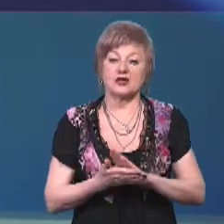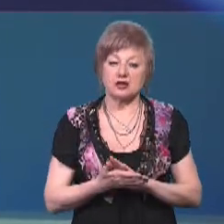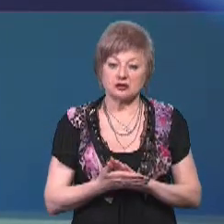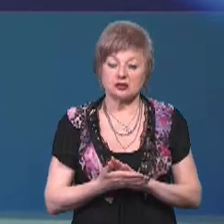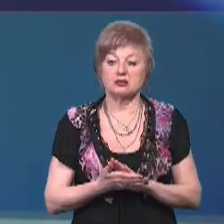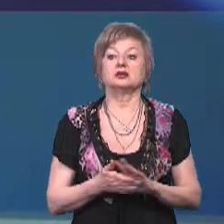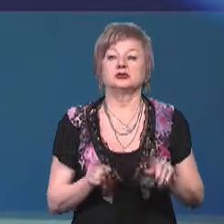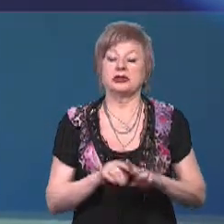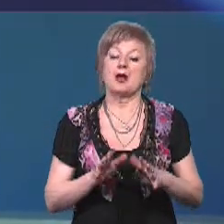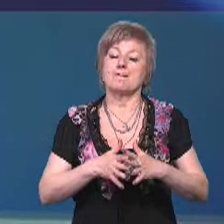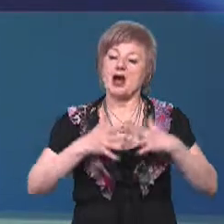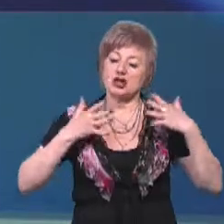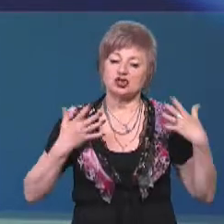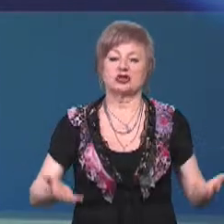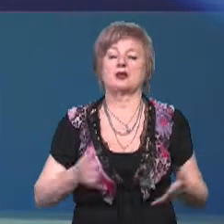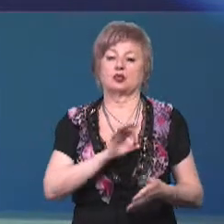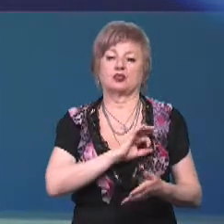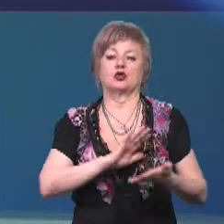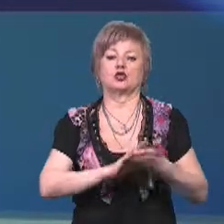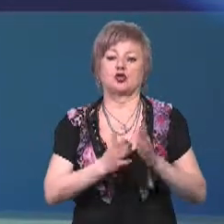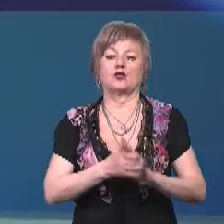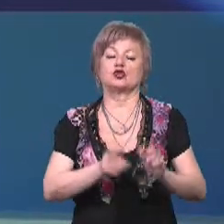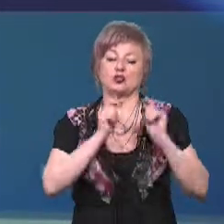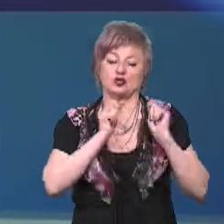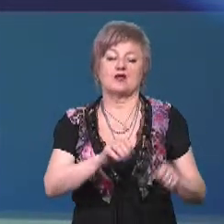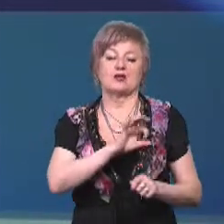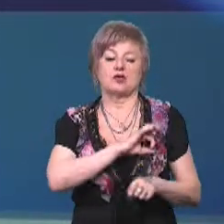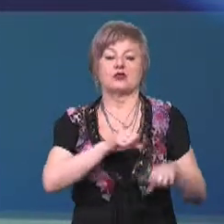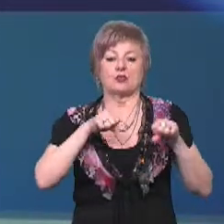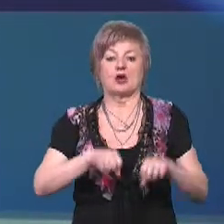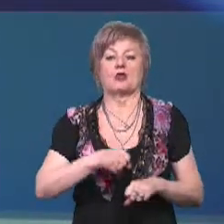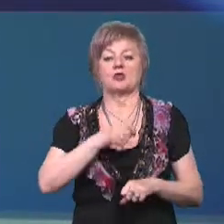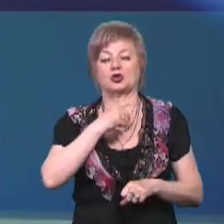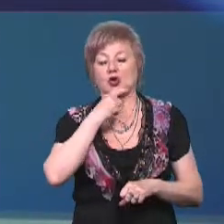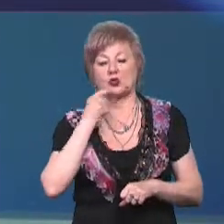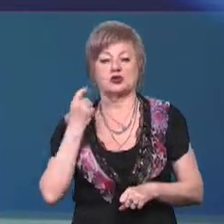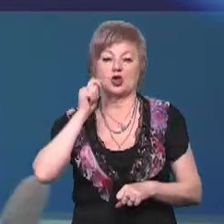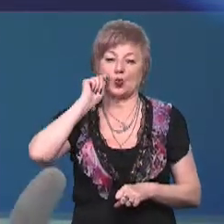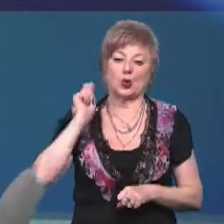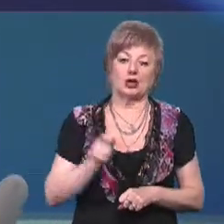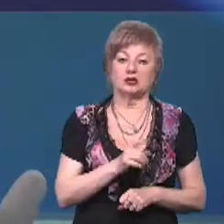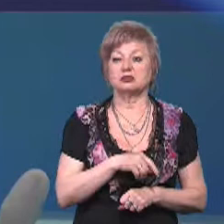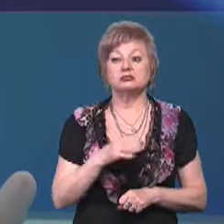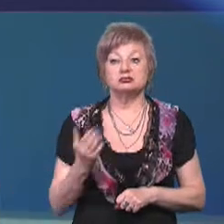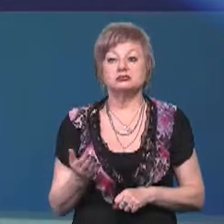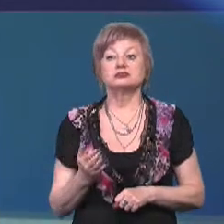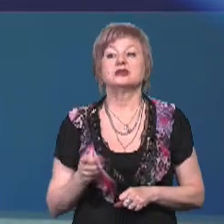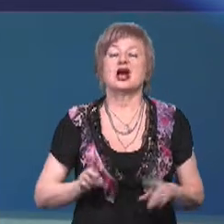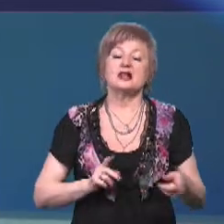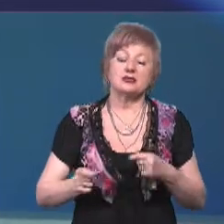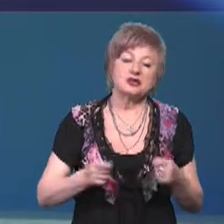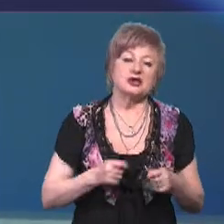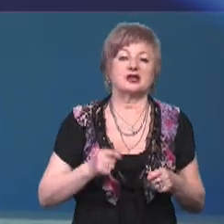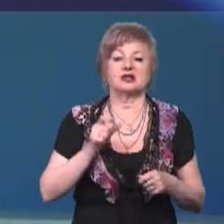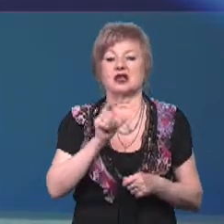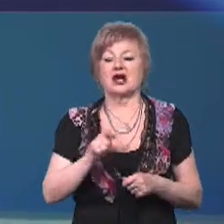такий широкий, масштабний правовий договір про надання правової допомоги між Україною і Росією по кримінальних, цивільних, адміністративних